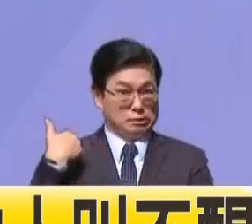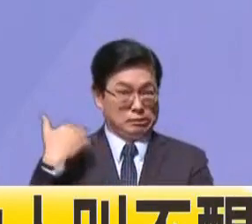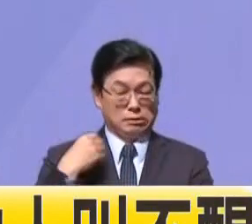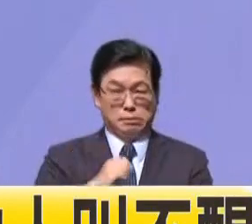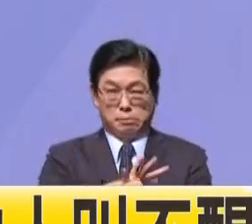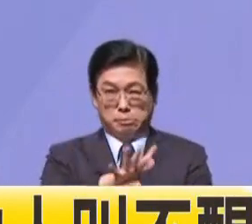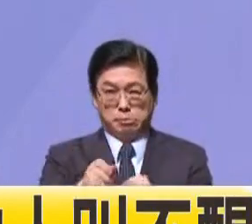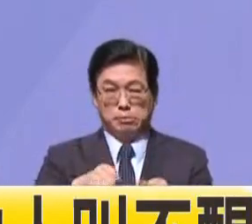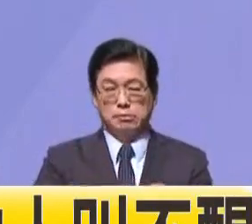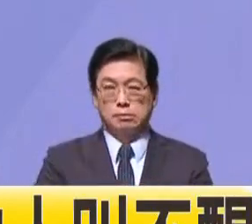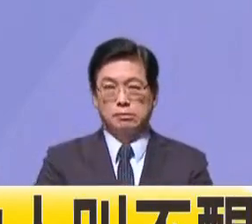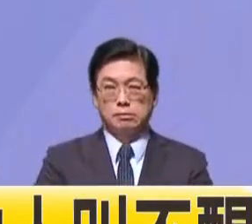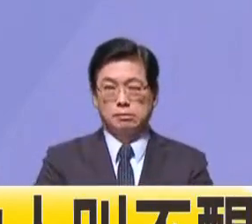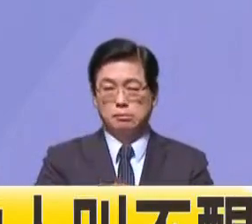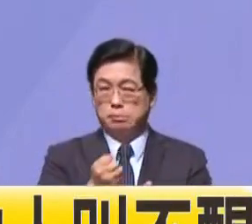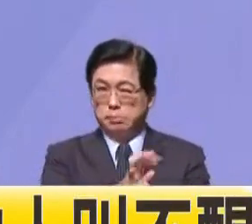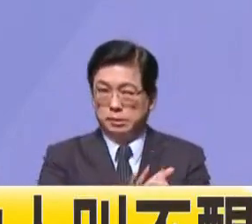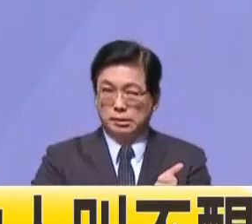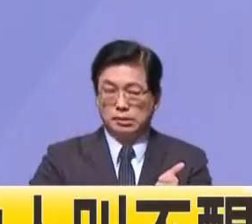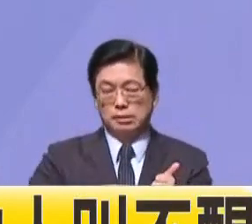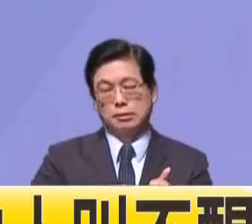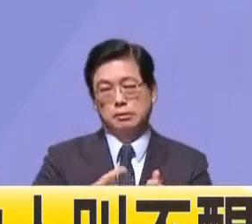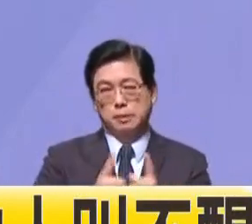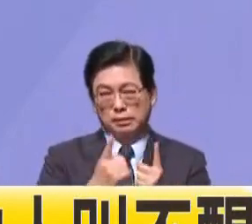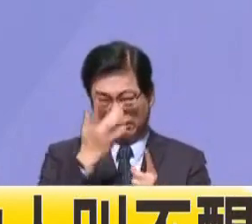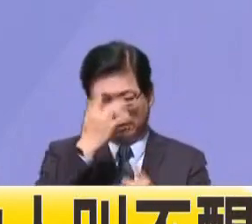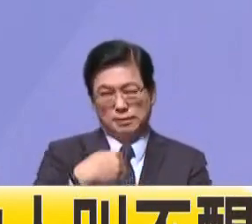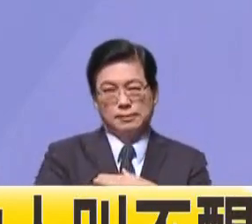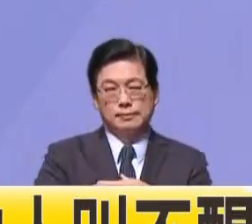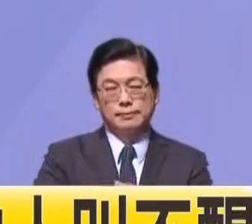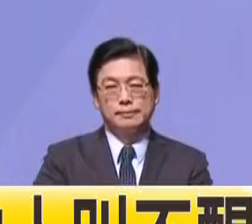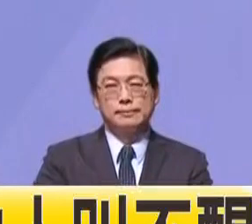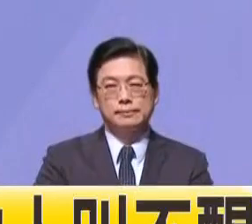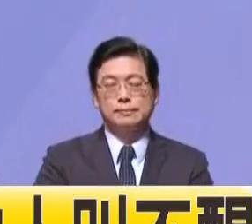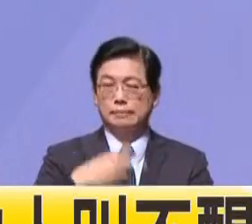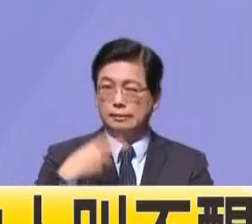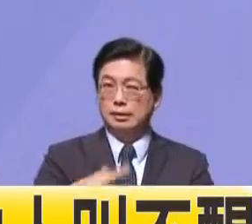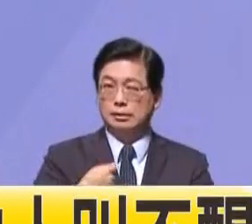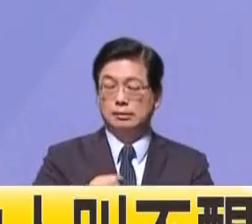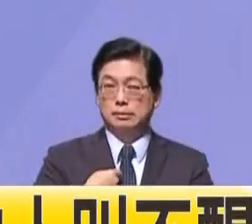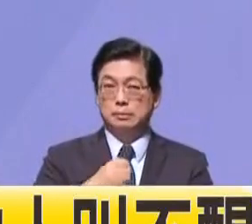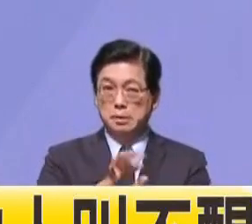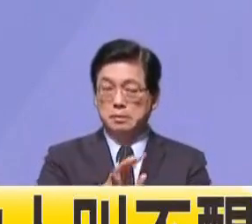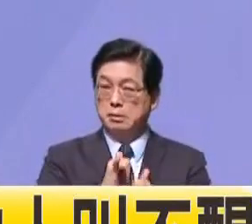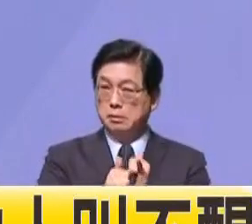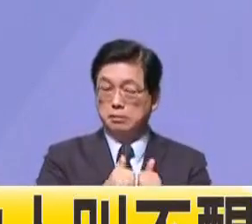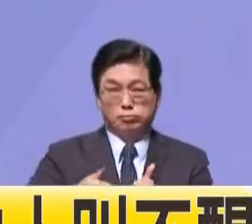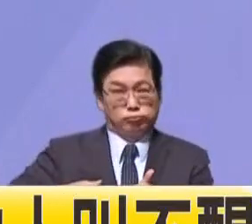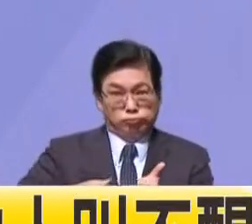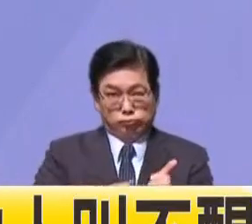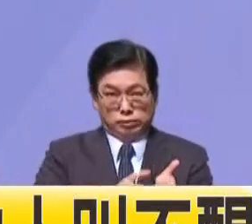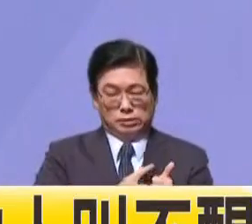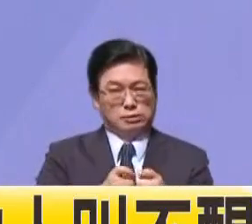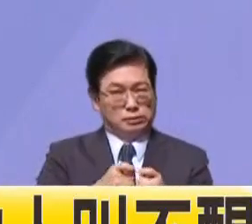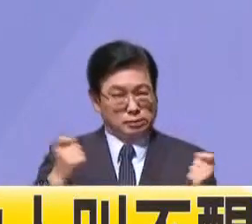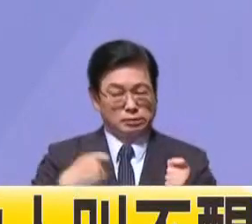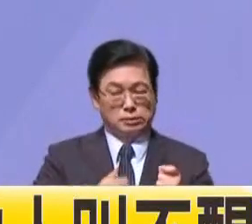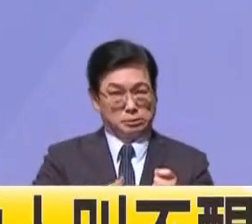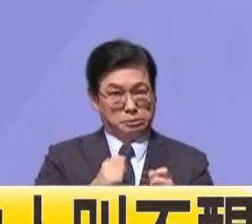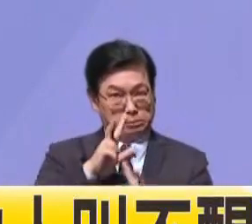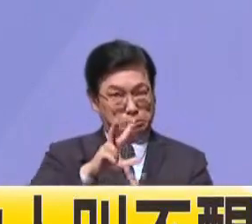许多人受到的困难以及伤害，也无法还给人民追求已久的真